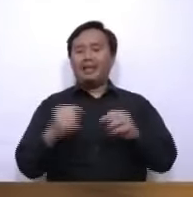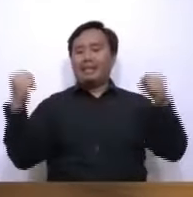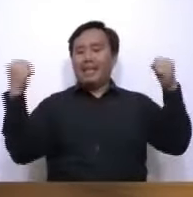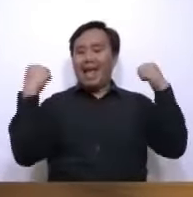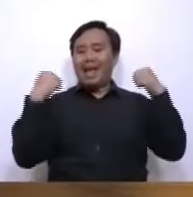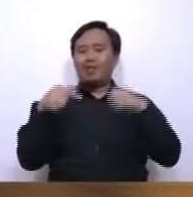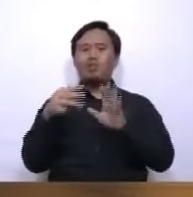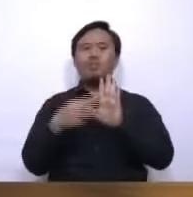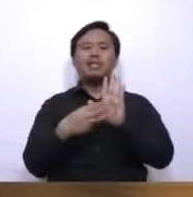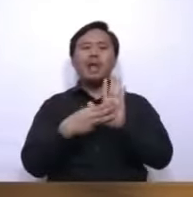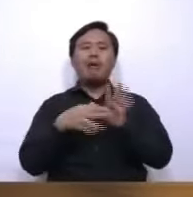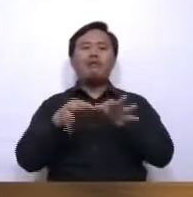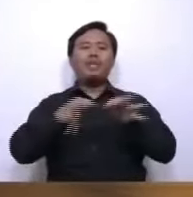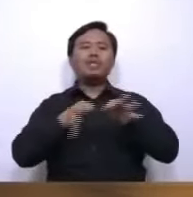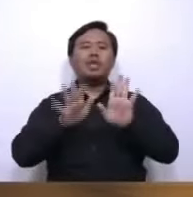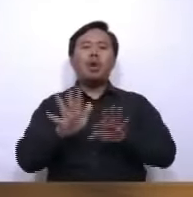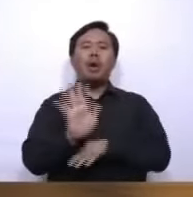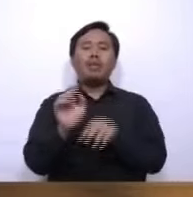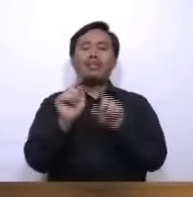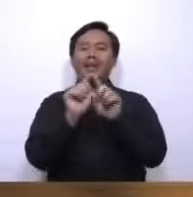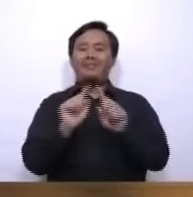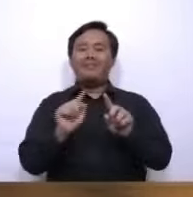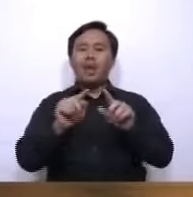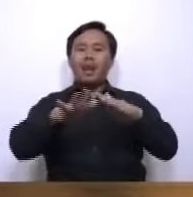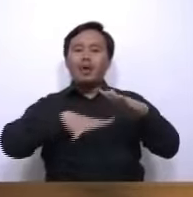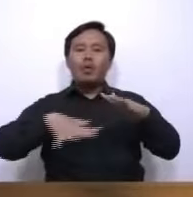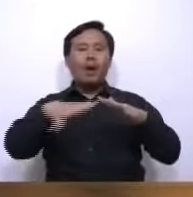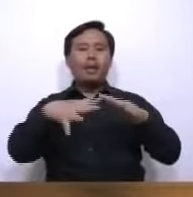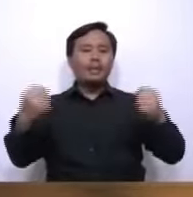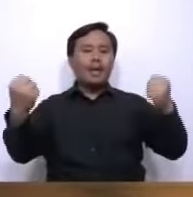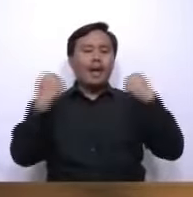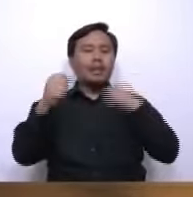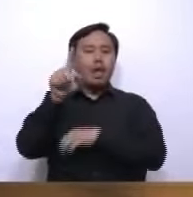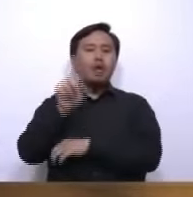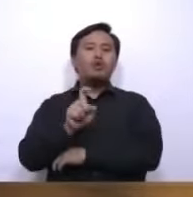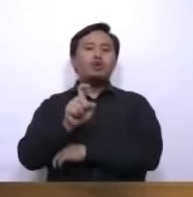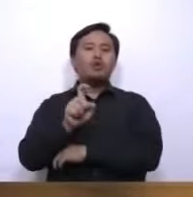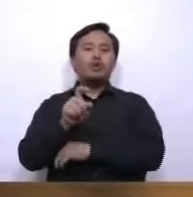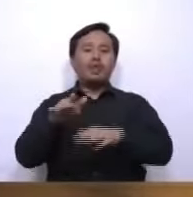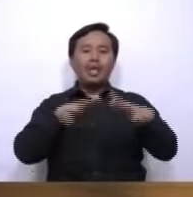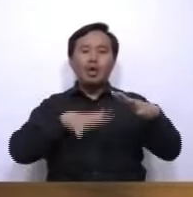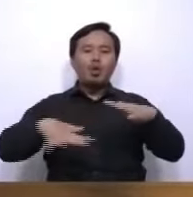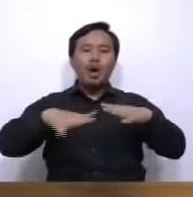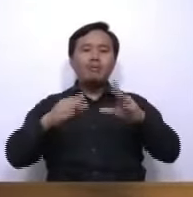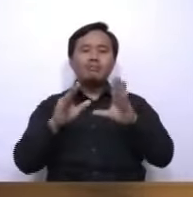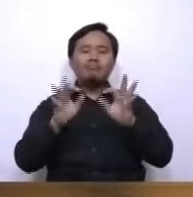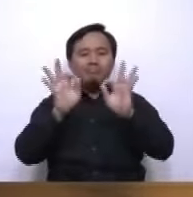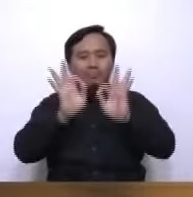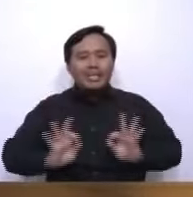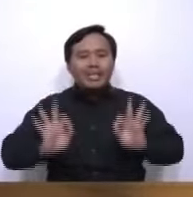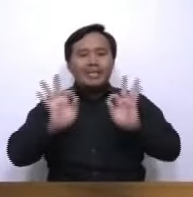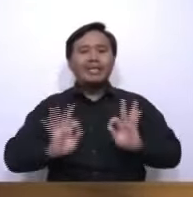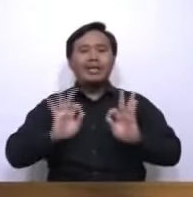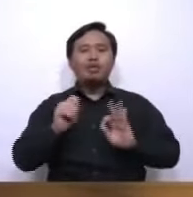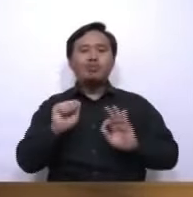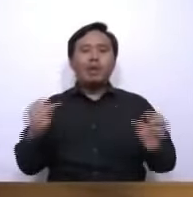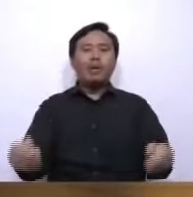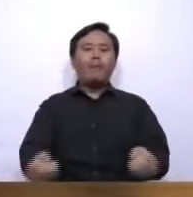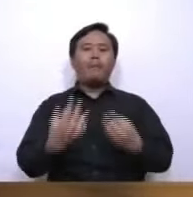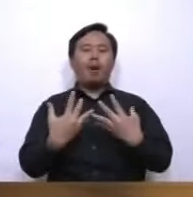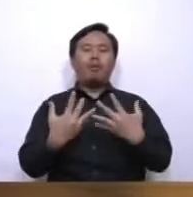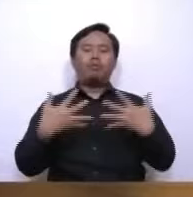hanya persoalan fasilitas. Tentu lingkungan yang sehat, lingkungan yang bersih akan memberikan dampak yang luar